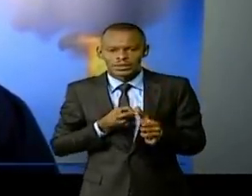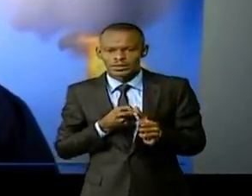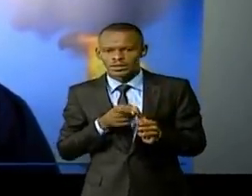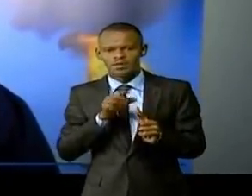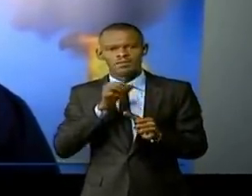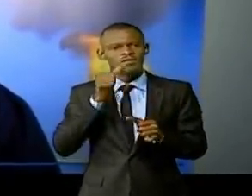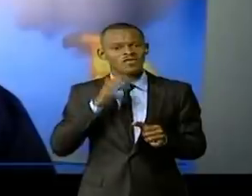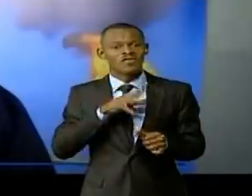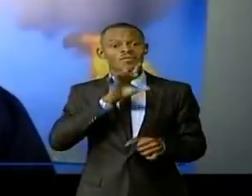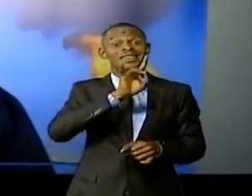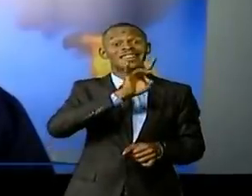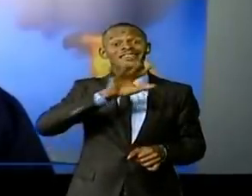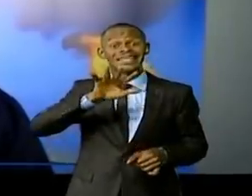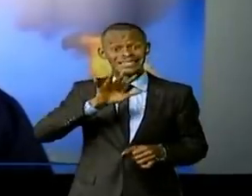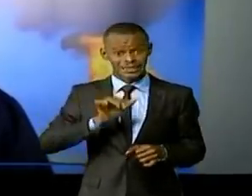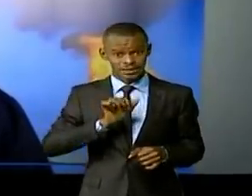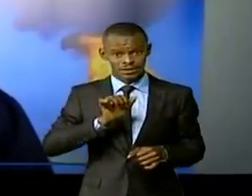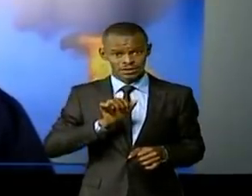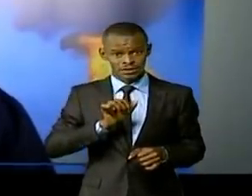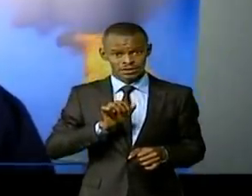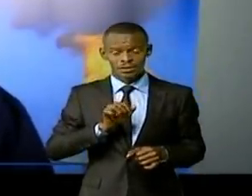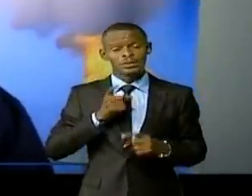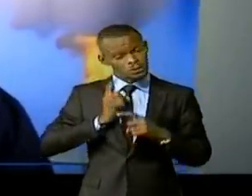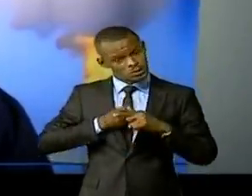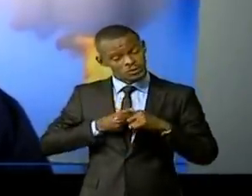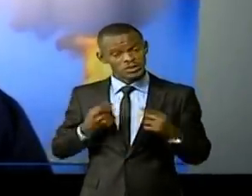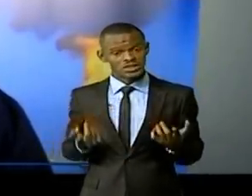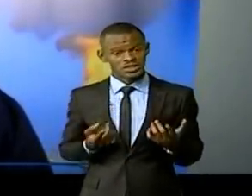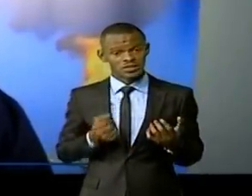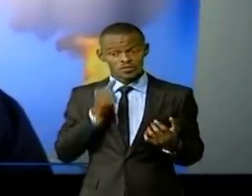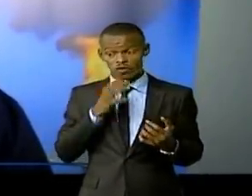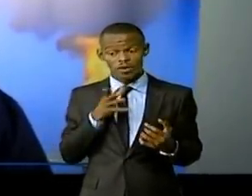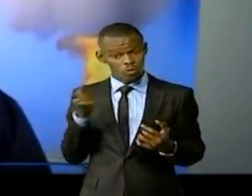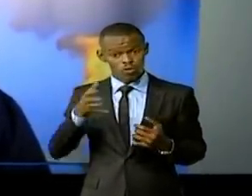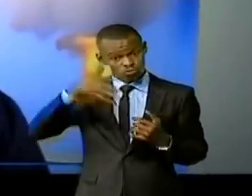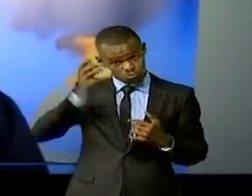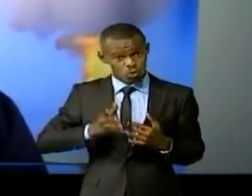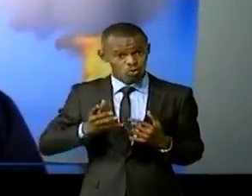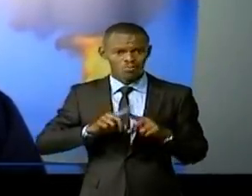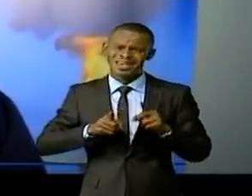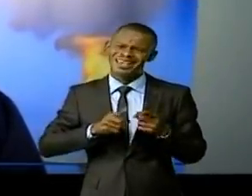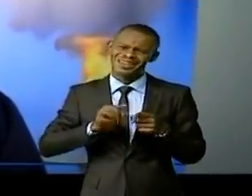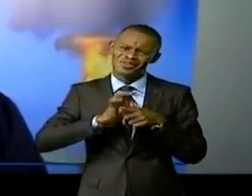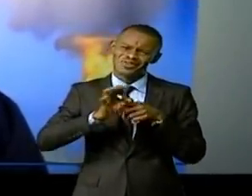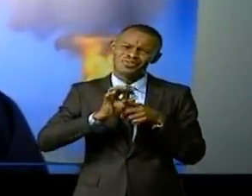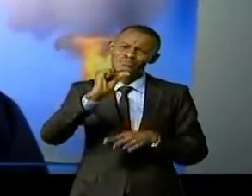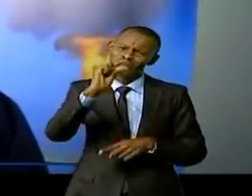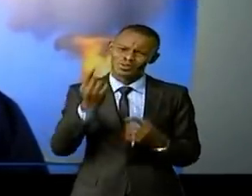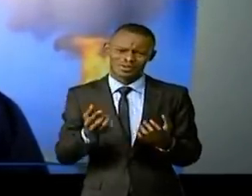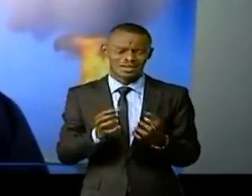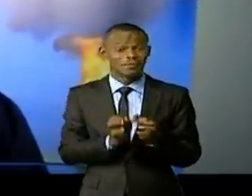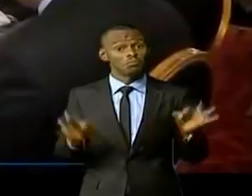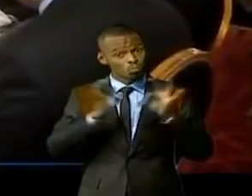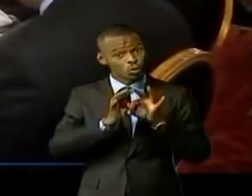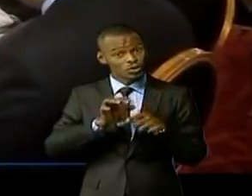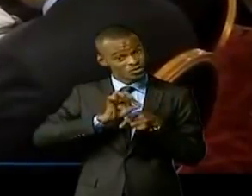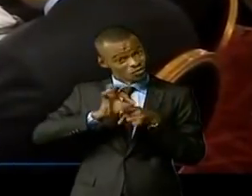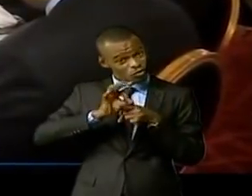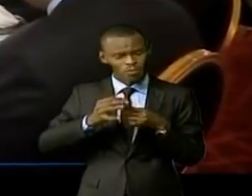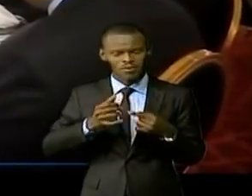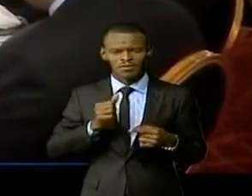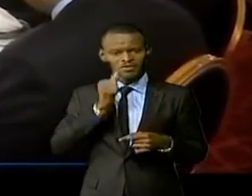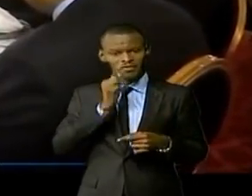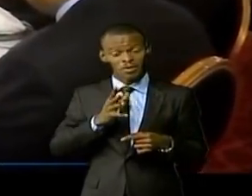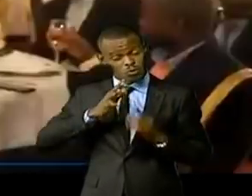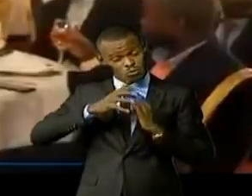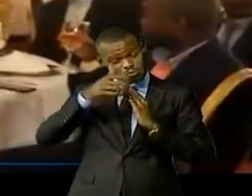eu d'autres soucis. Les cadres féminins doivent être formés. Nous avons des femmes qui valent la peine. Pourquoi pas les associer? Pourquoi pas les former? Quelques jours avant,